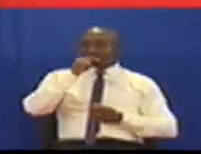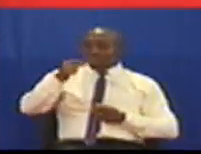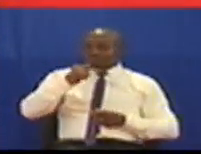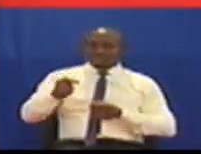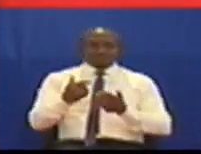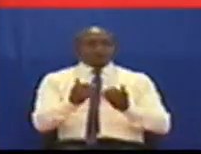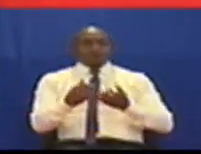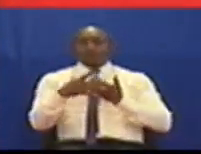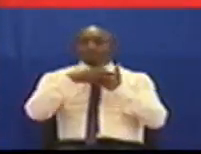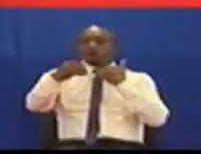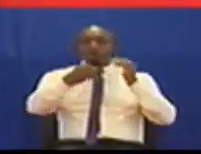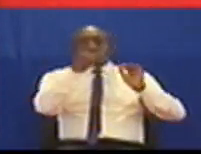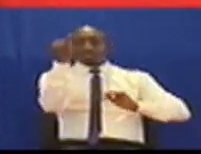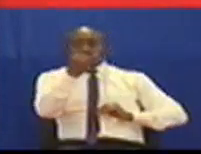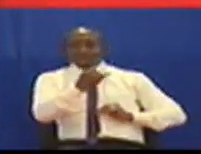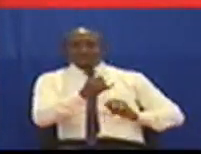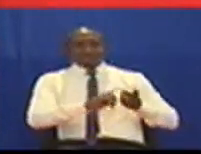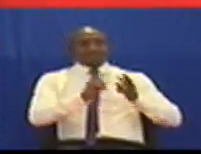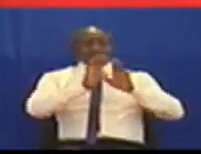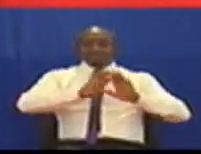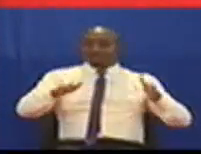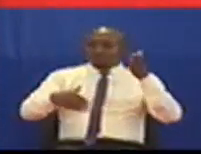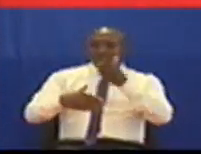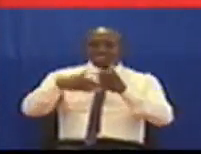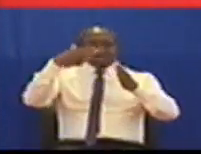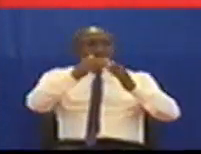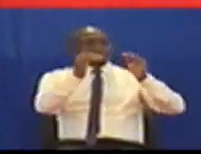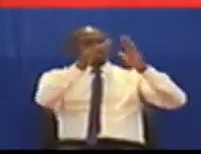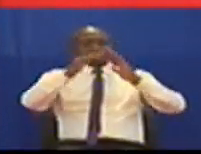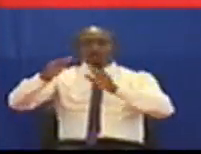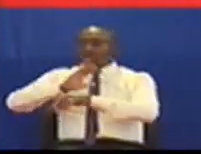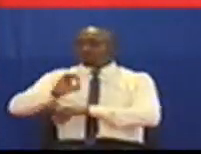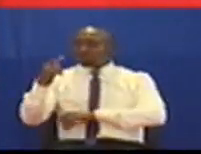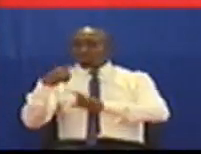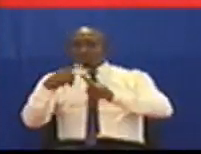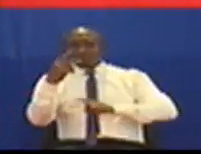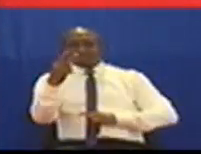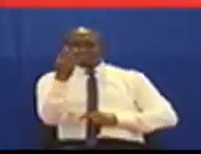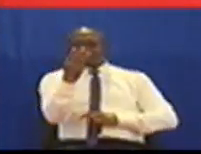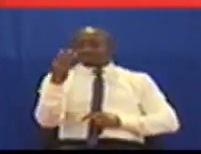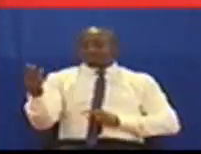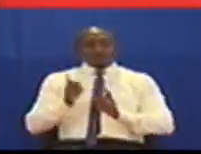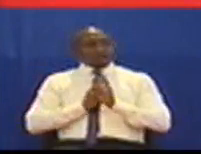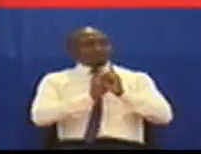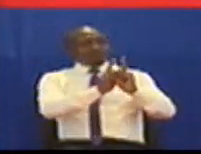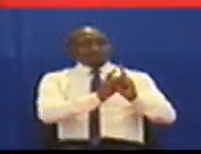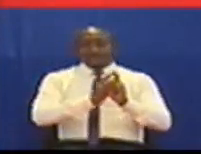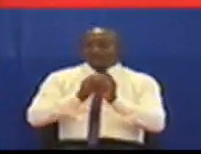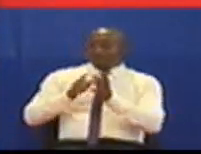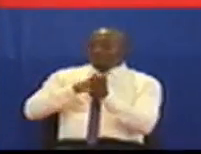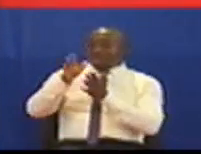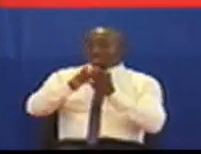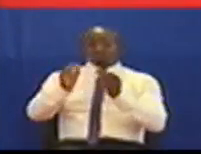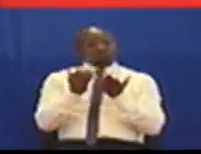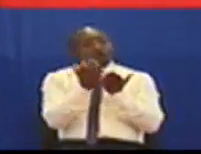zile ramani na tayari wameshajenga majengo 1233 kwa kufuata yale maelekezo ambayo